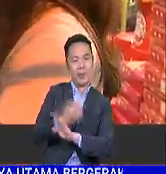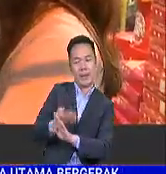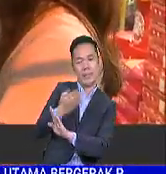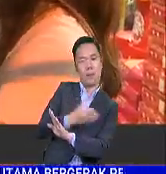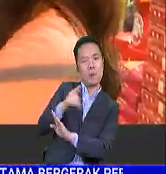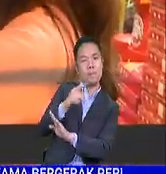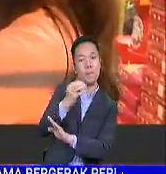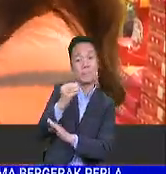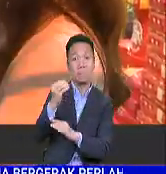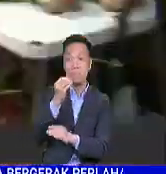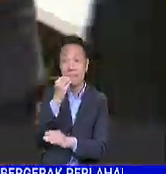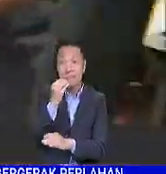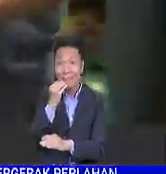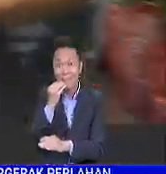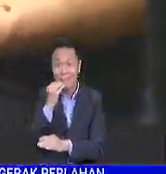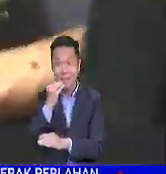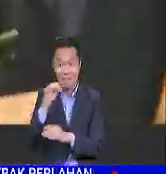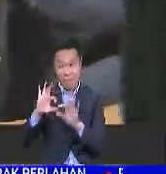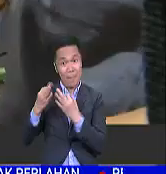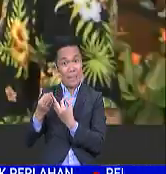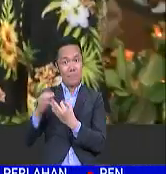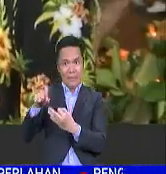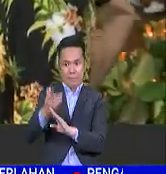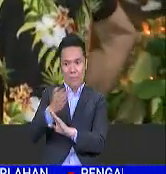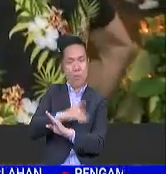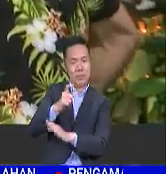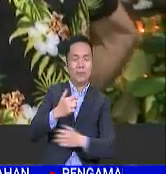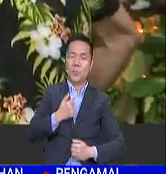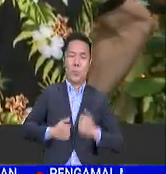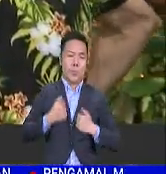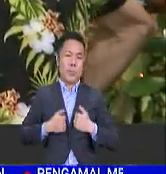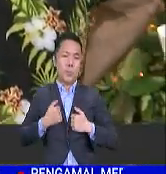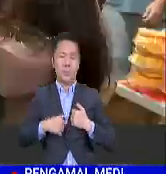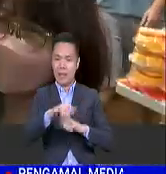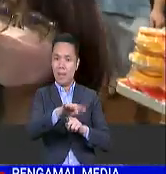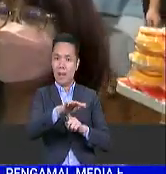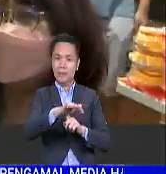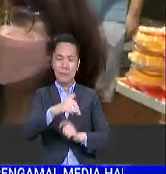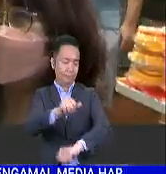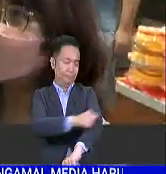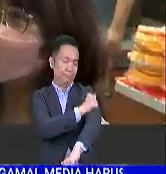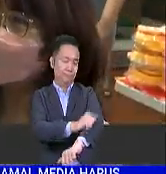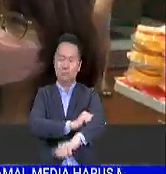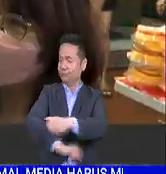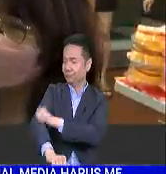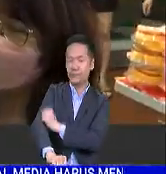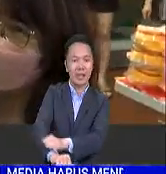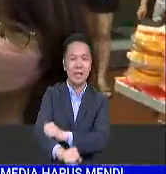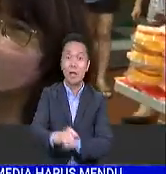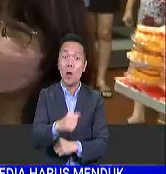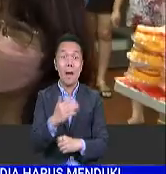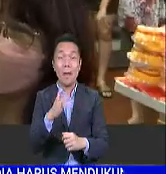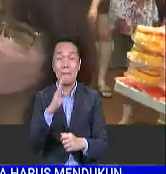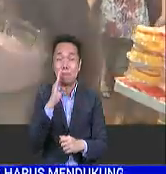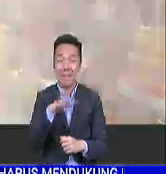reunion dinner, we have to use this one to take bath. Meaning that, yeah, like, you know, we get rid of all those bad lucks. We bring a good luck